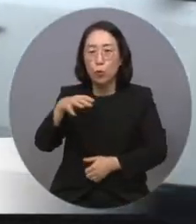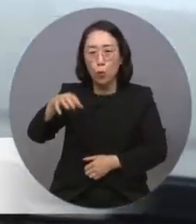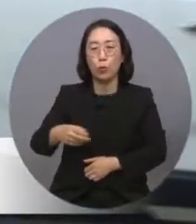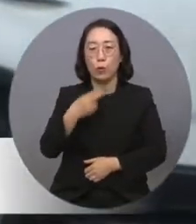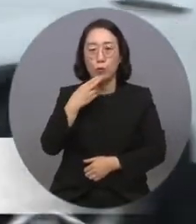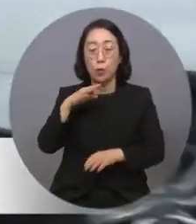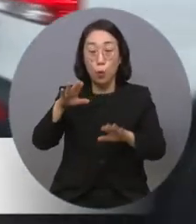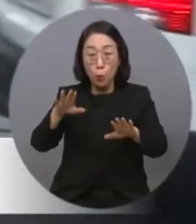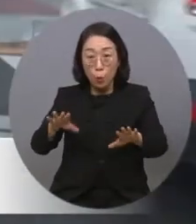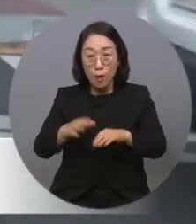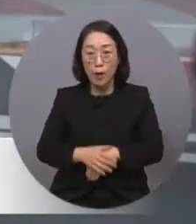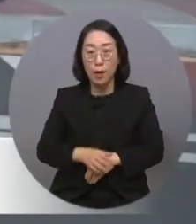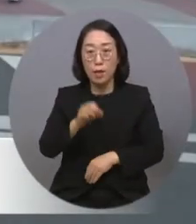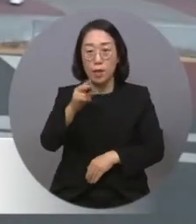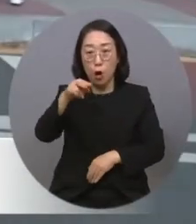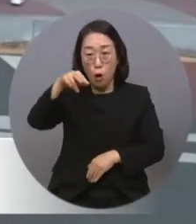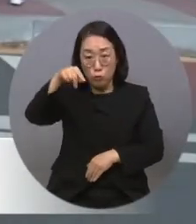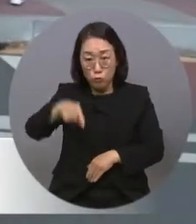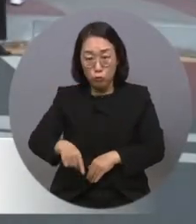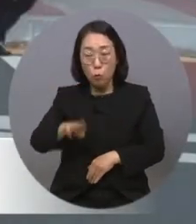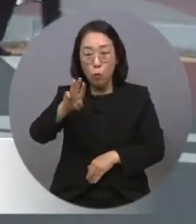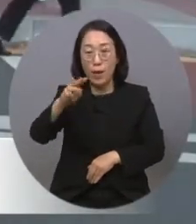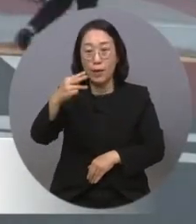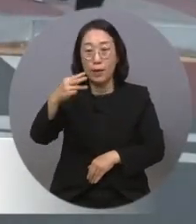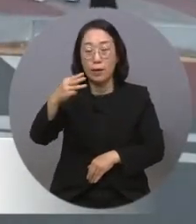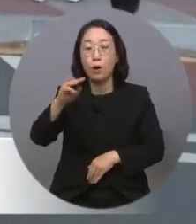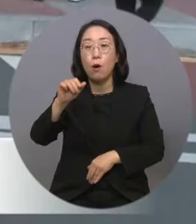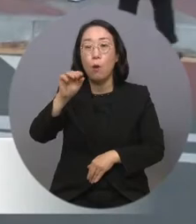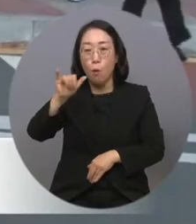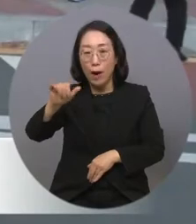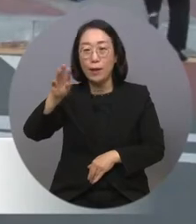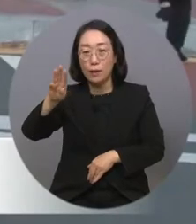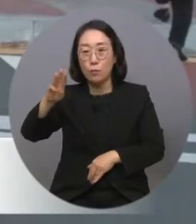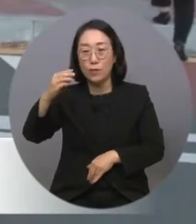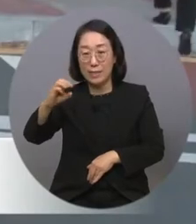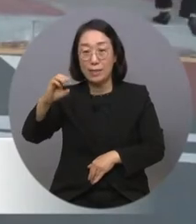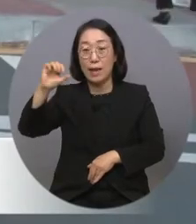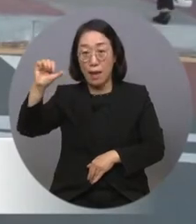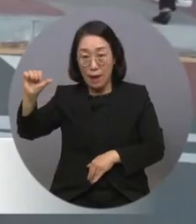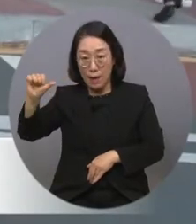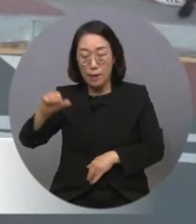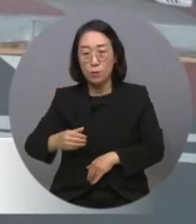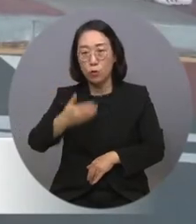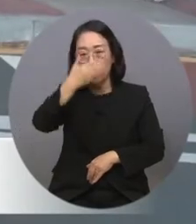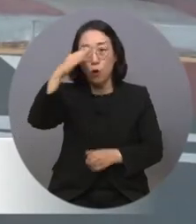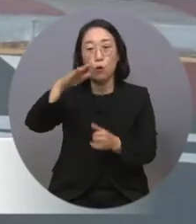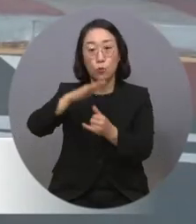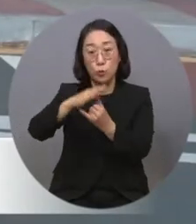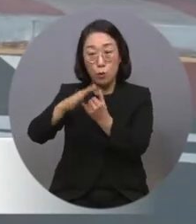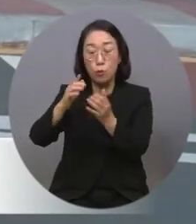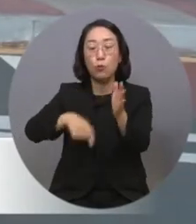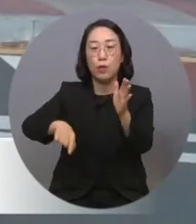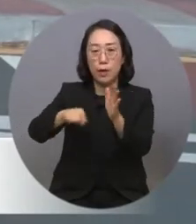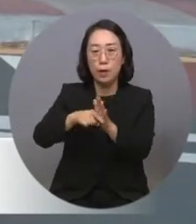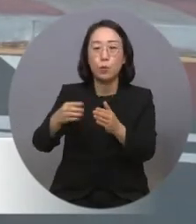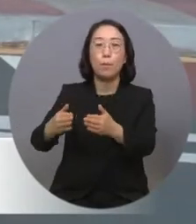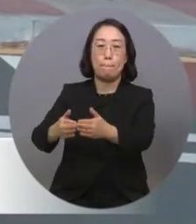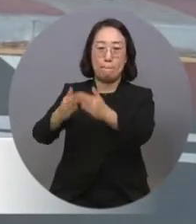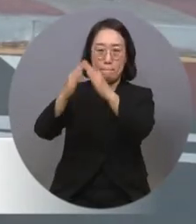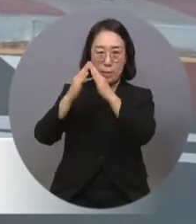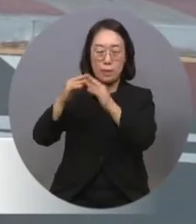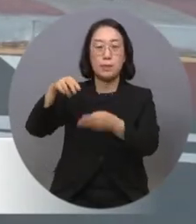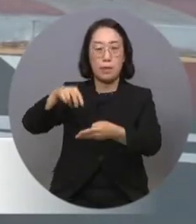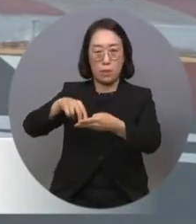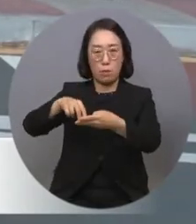금년에 여수 YWCA에서 우리 아동 청소년을 위한 지원센터가 만들어졌습니다. 그래서 우리